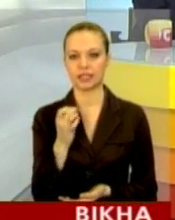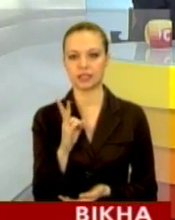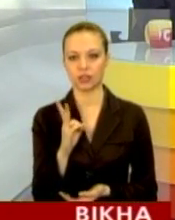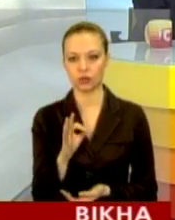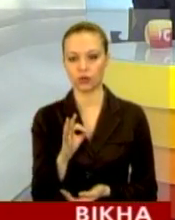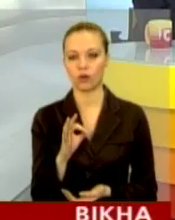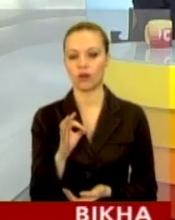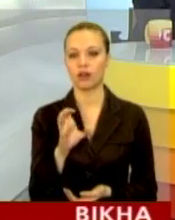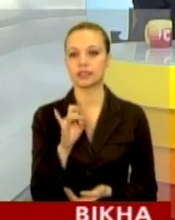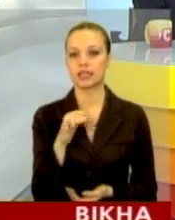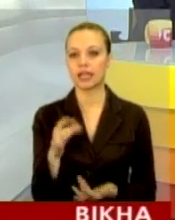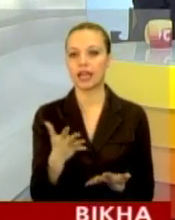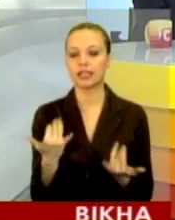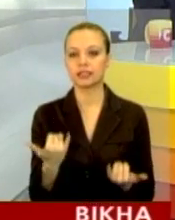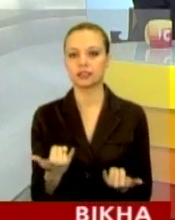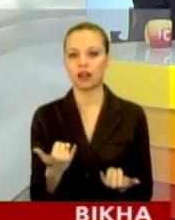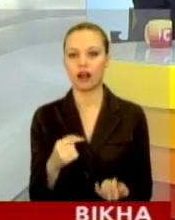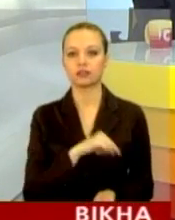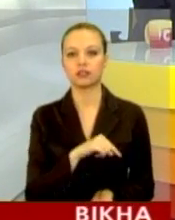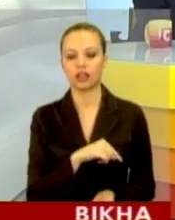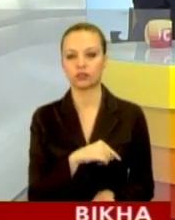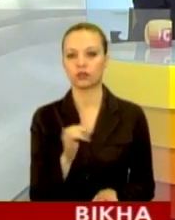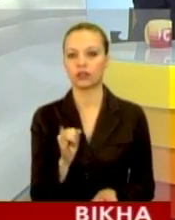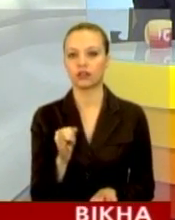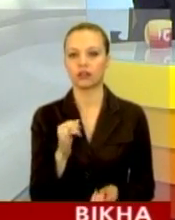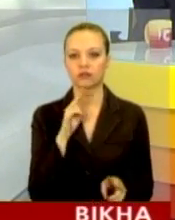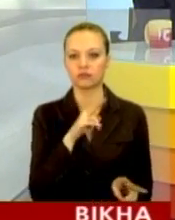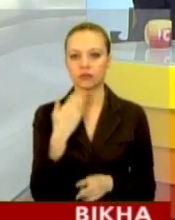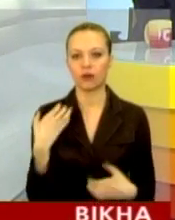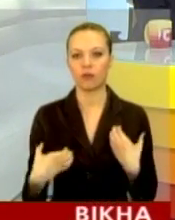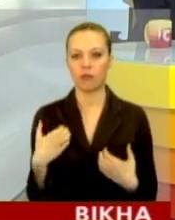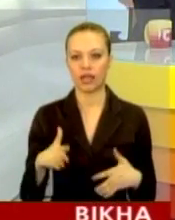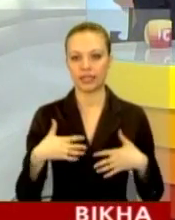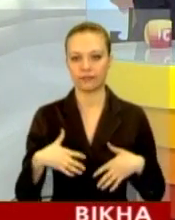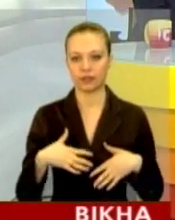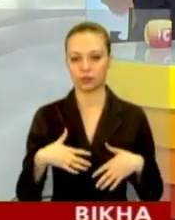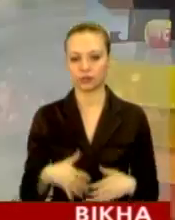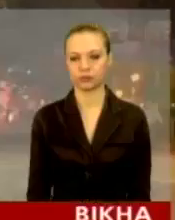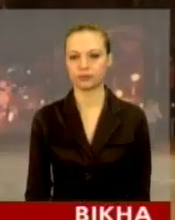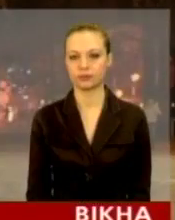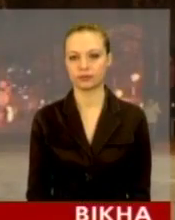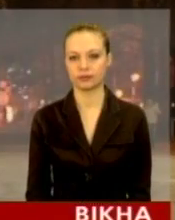Стеценко. Сергію, які зараз настрої і чи не спостерігається паніка в Криму?